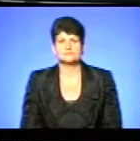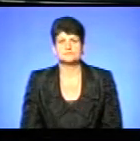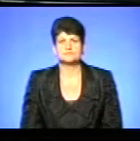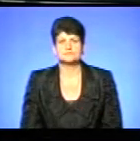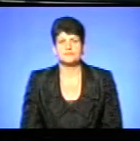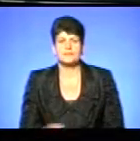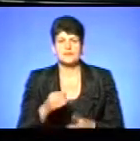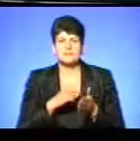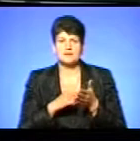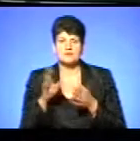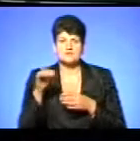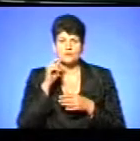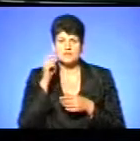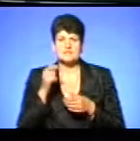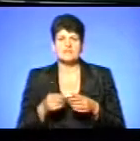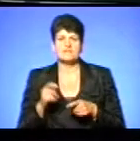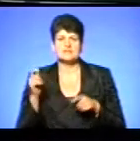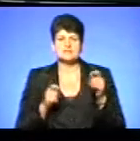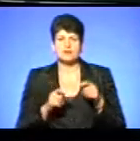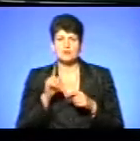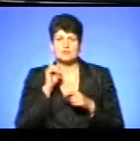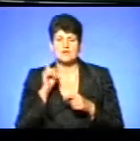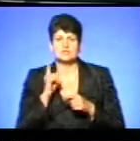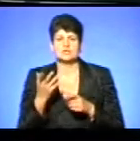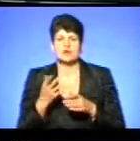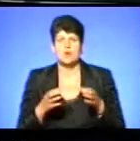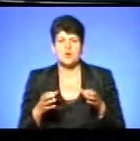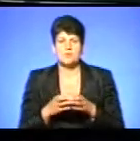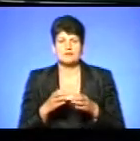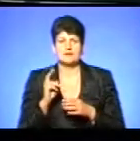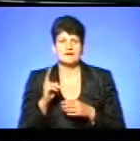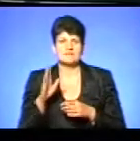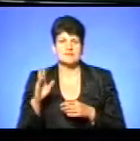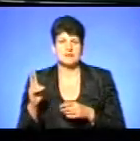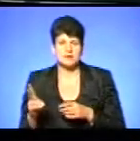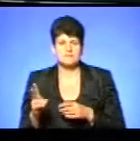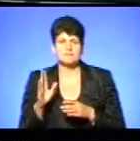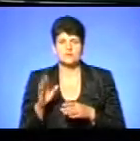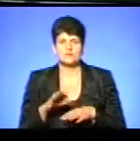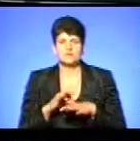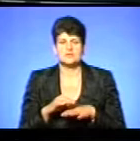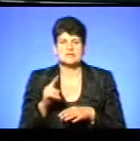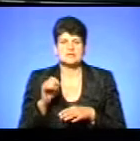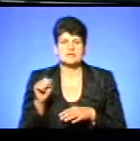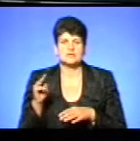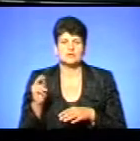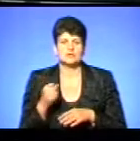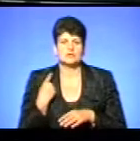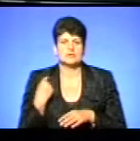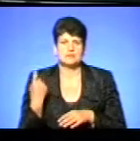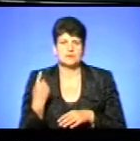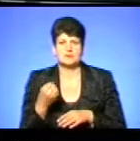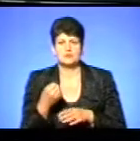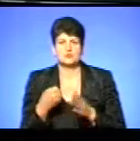Зазначу, всеукраїнський фестиваль юнацьких та учнівських команд КВК «Жарптиця» проходитиме у Затоці на Одещині по